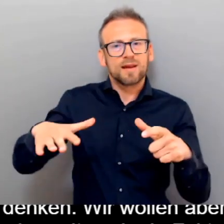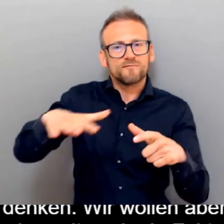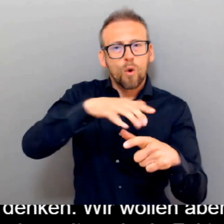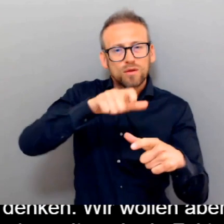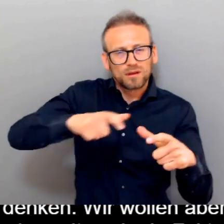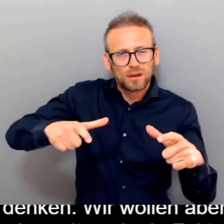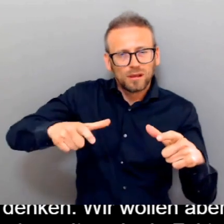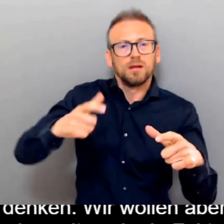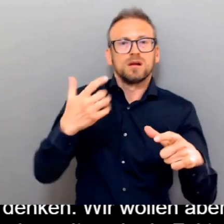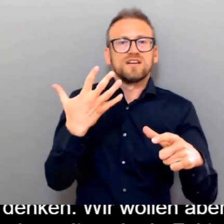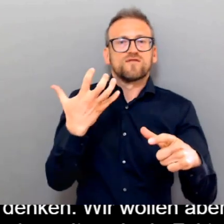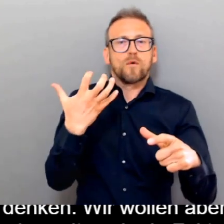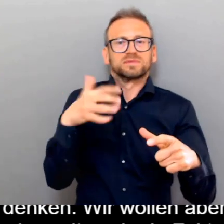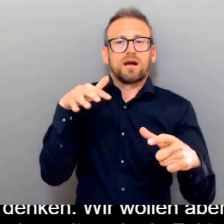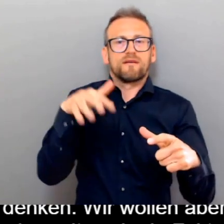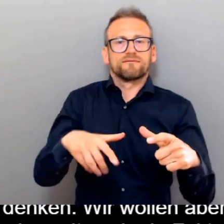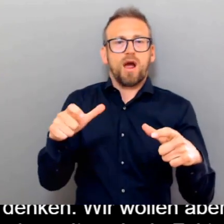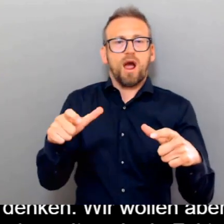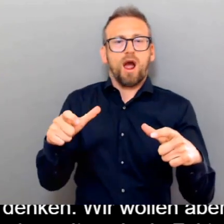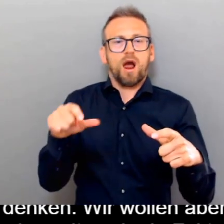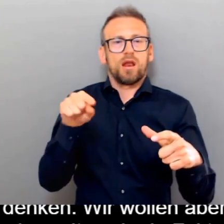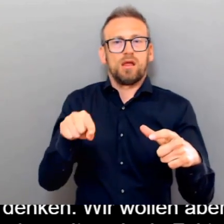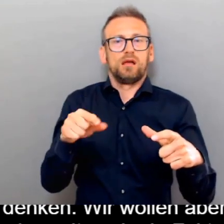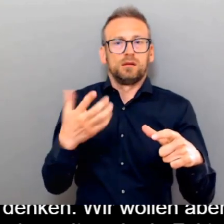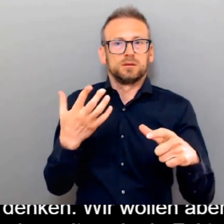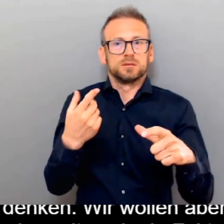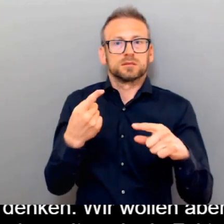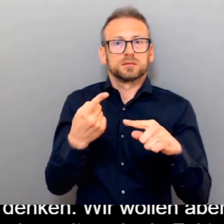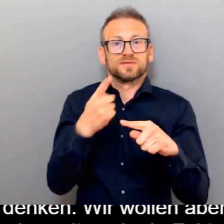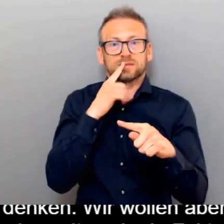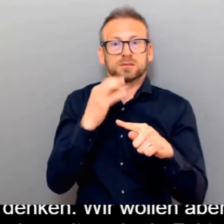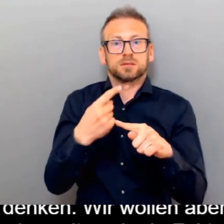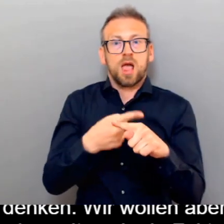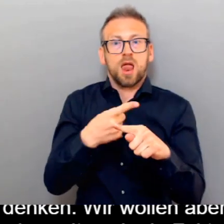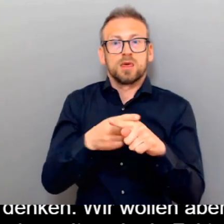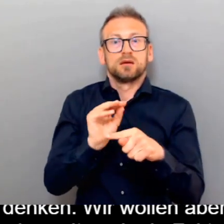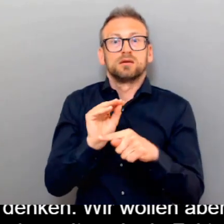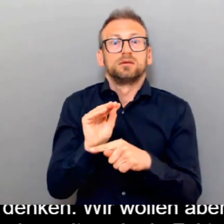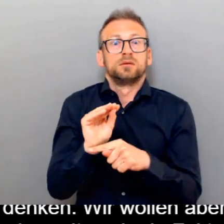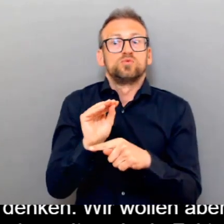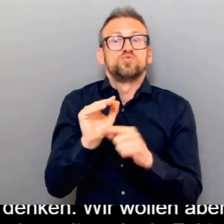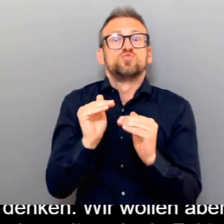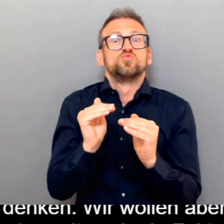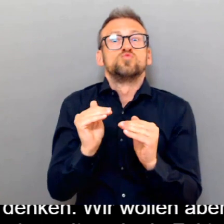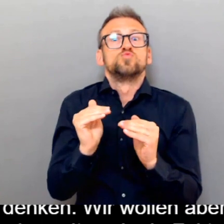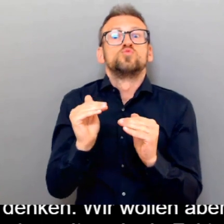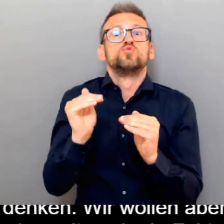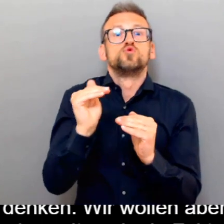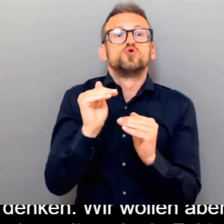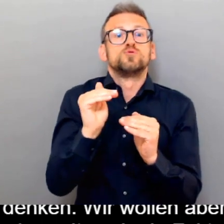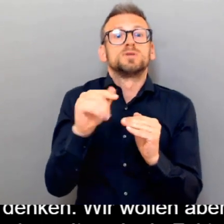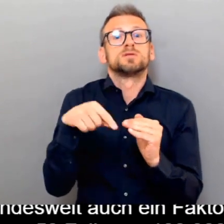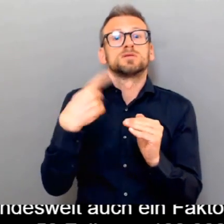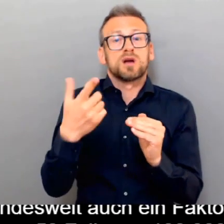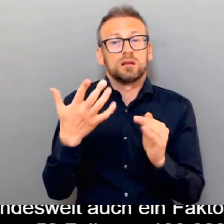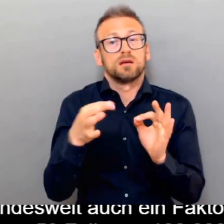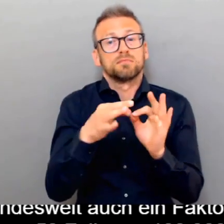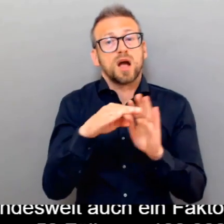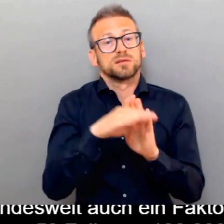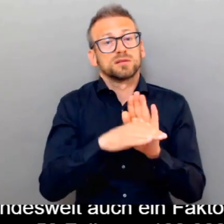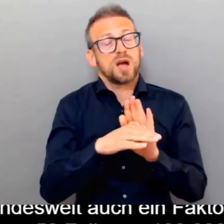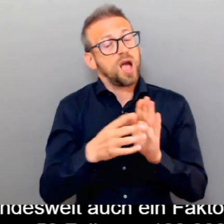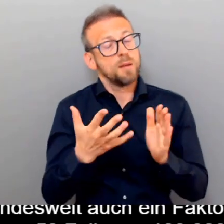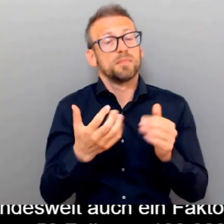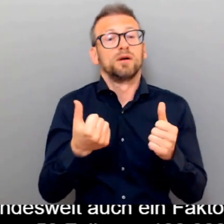überschritten wird. Und wir werden hier in Bayern das ab 35 ein gewisses Frühwarnsystem mit einbauen.